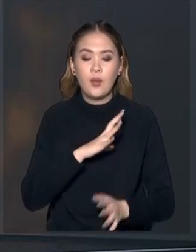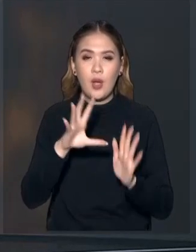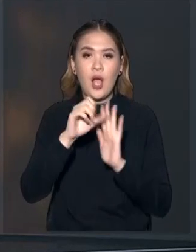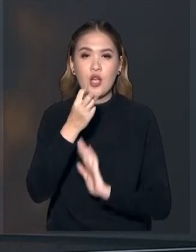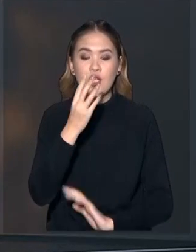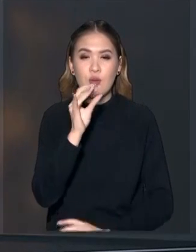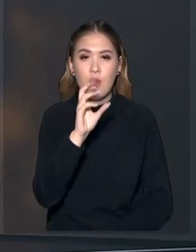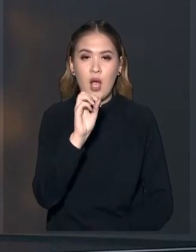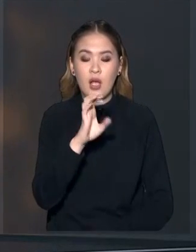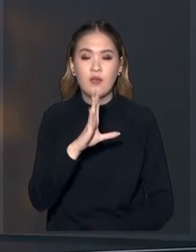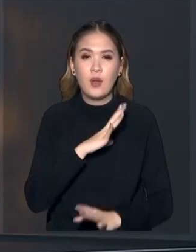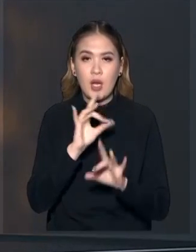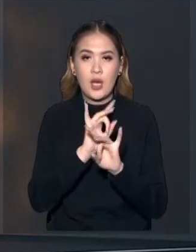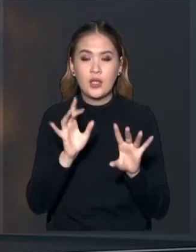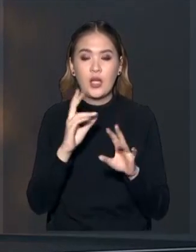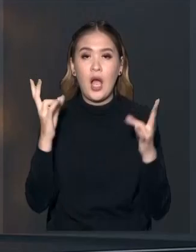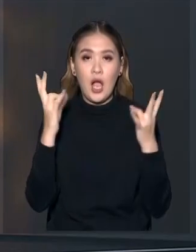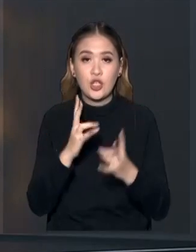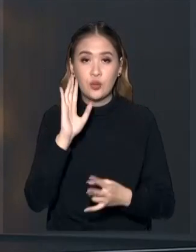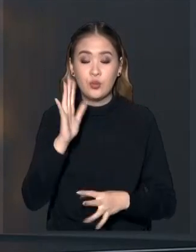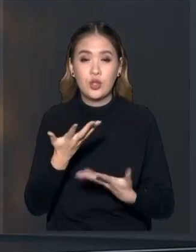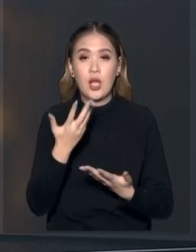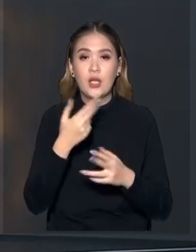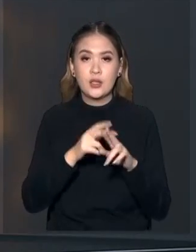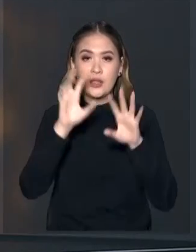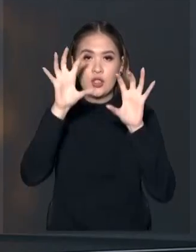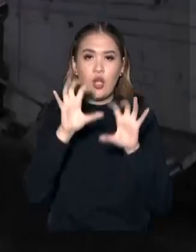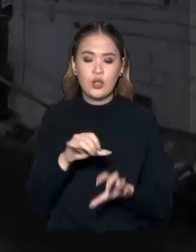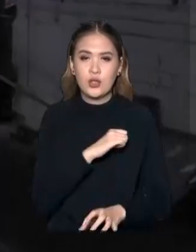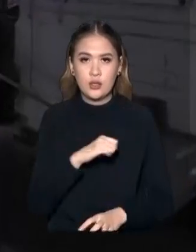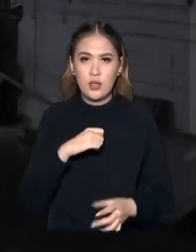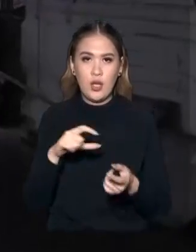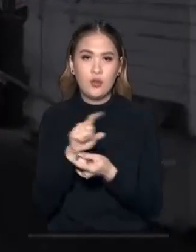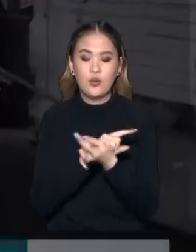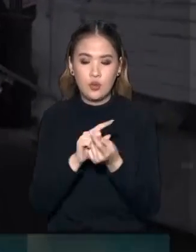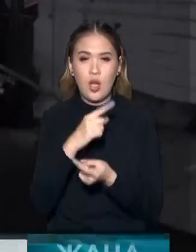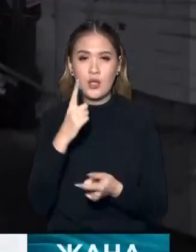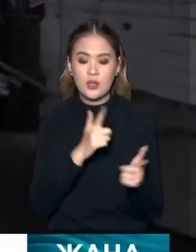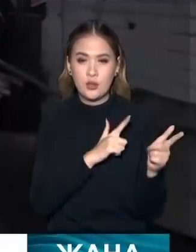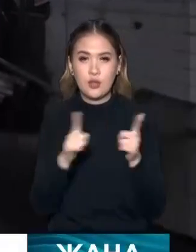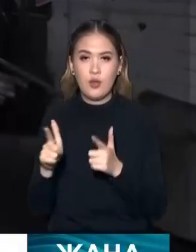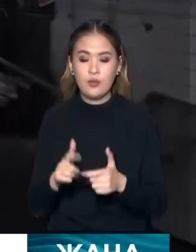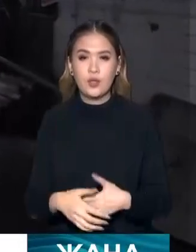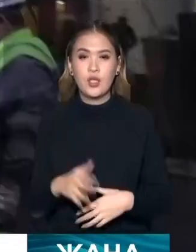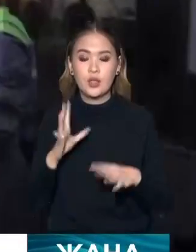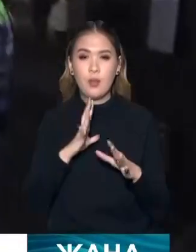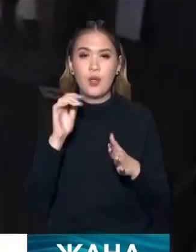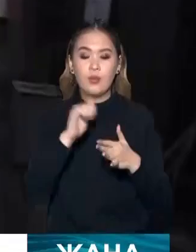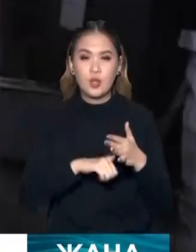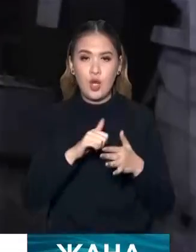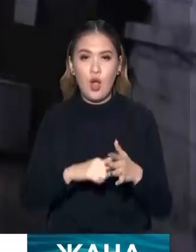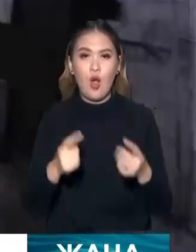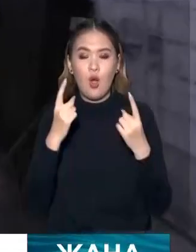Әшімбаев осылай деп пікір білдірді. Ол қажет болса, тиісті заңдарға өзгерістер енгізуге дайын екендіктерін жеткізді. Себебі